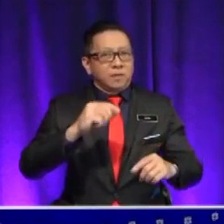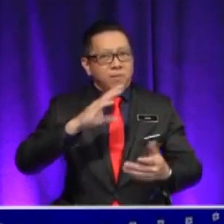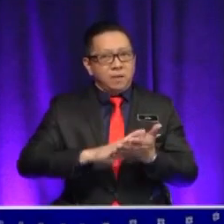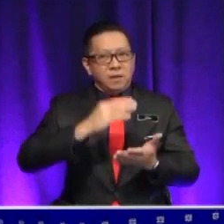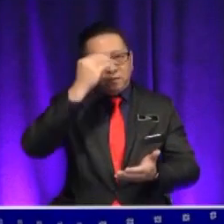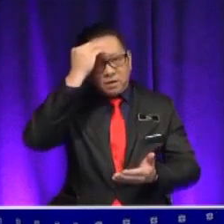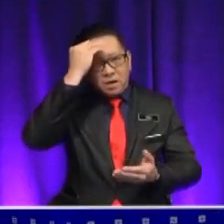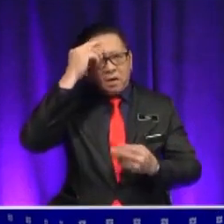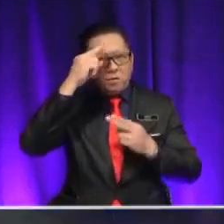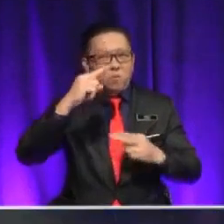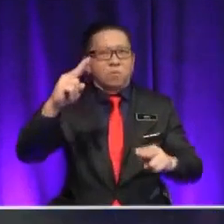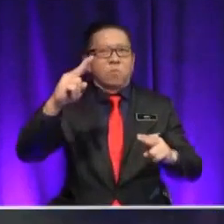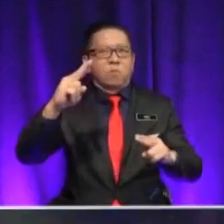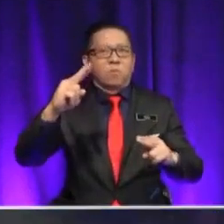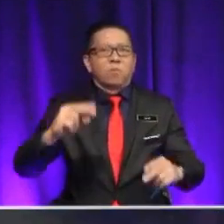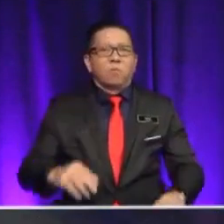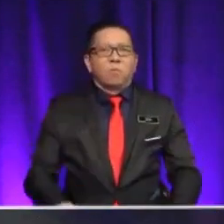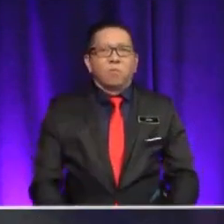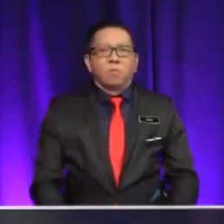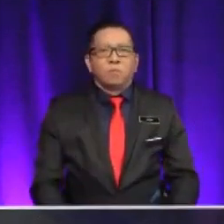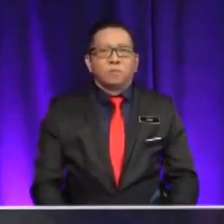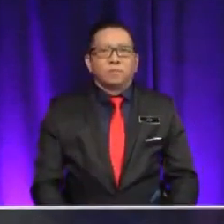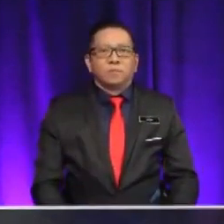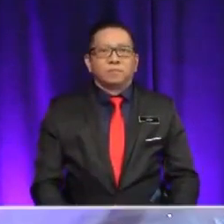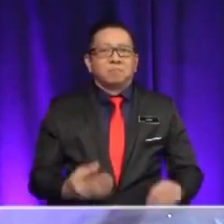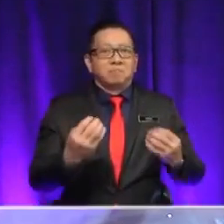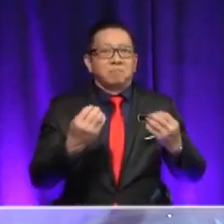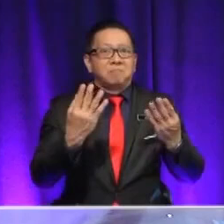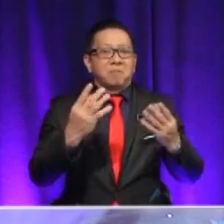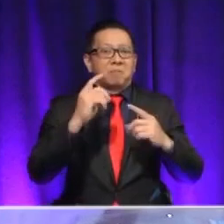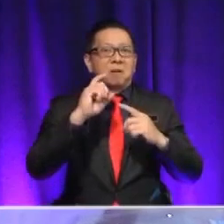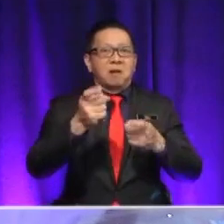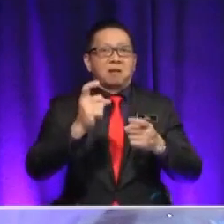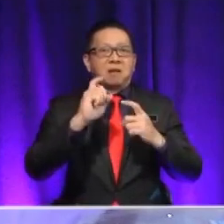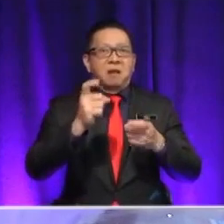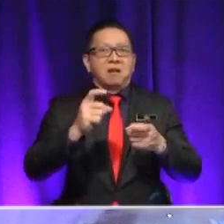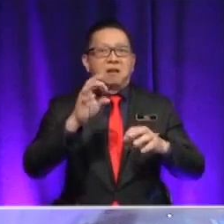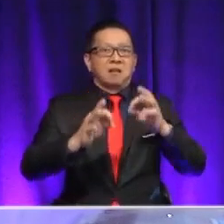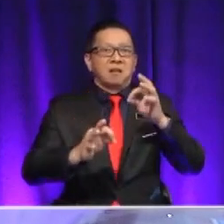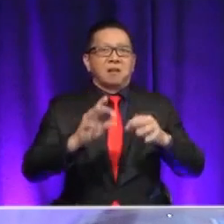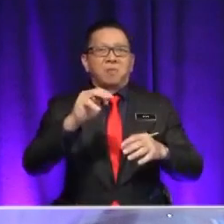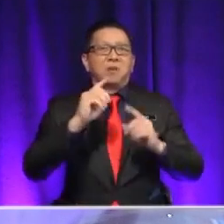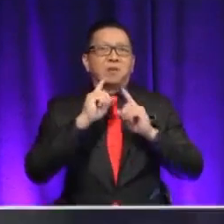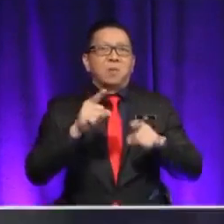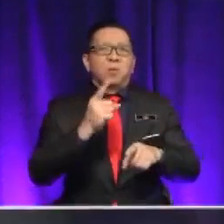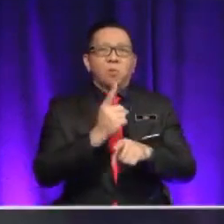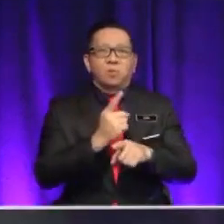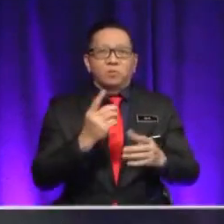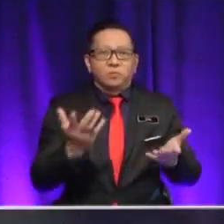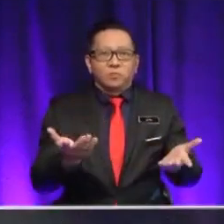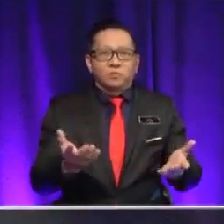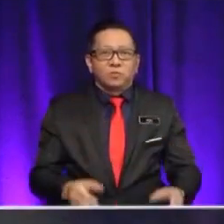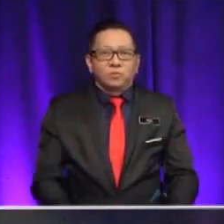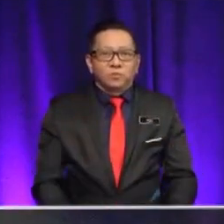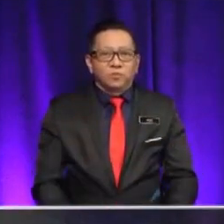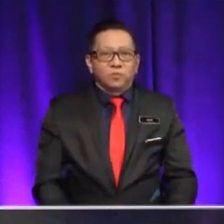kasih Kasih. Baik, cikgu, sebelum kita terlupa, berapa mata ganjaran untuk Kasih cikgu? Dijawab tadi tepat huraiannya. Jadi Kamira,